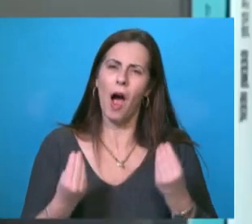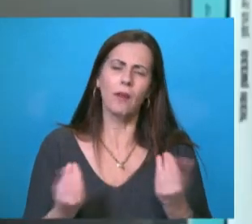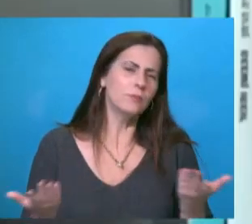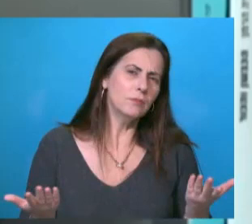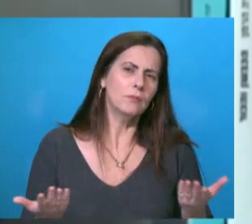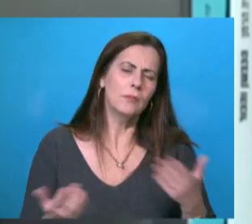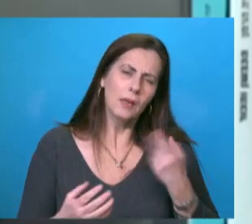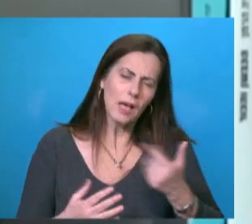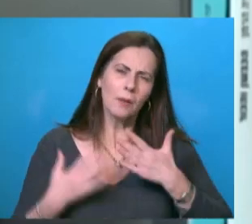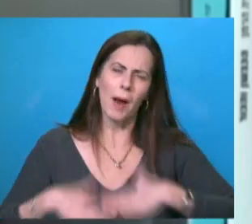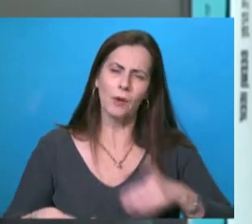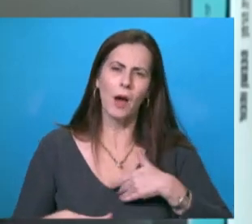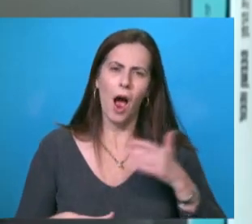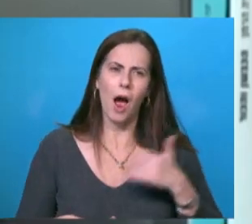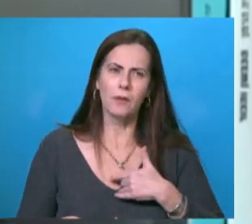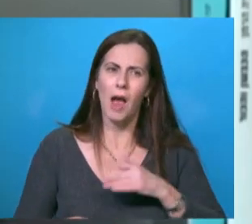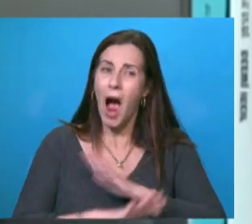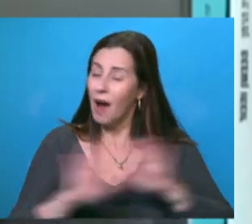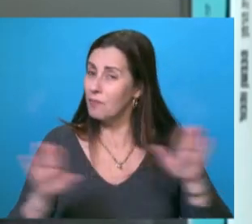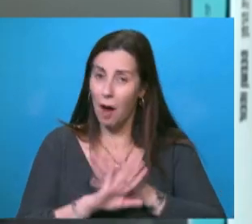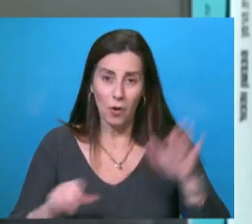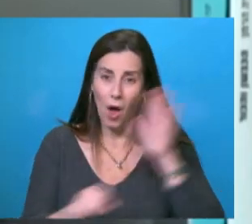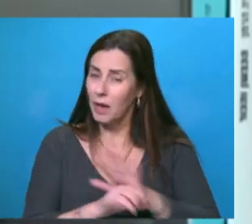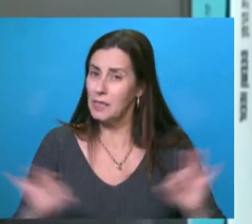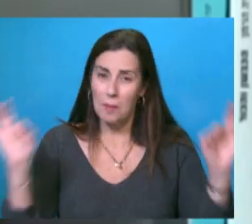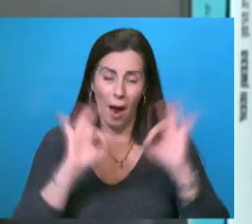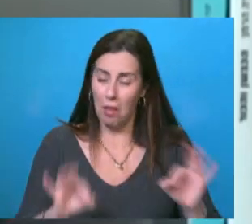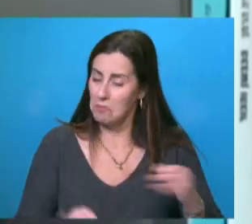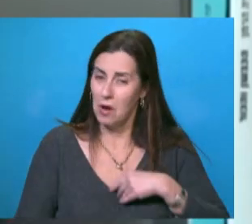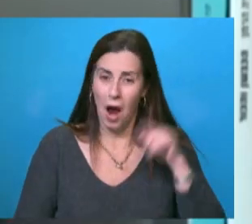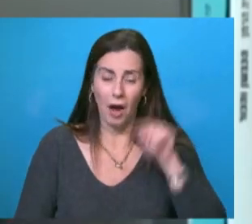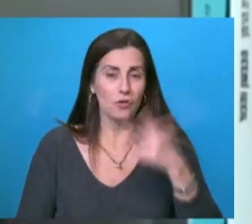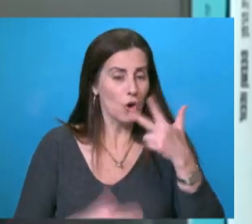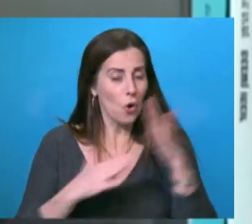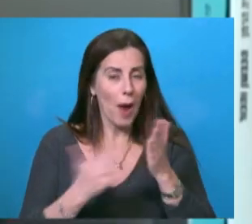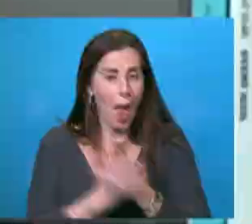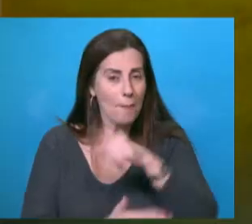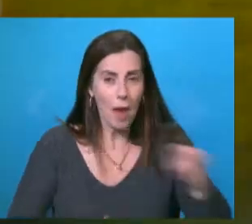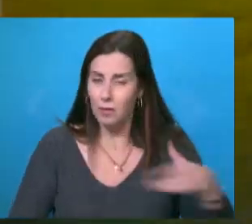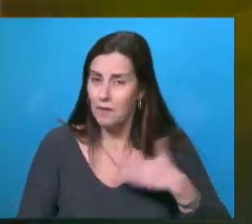אותי. אני מעולם, מעולם לא אנסתי אף בן אדם, הלכתי לשלוש בדיקות פוליגרף על זה.